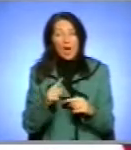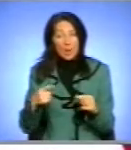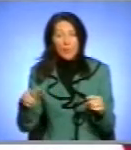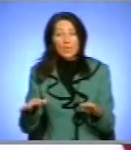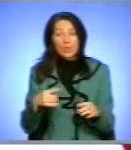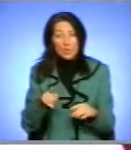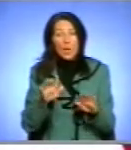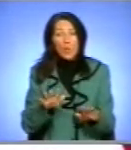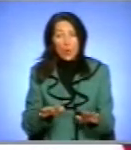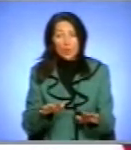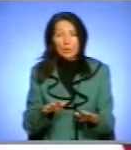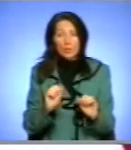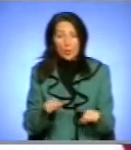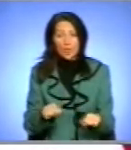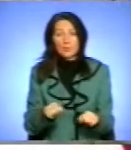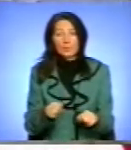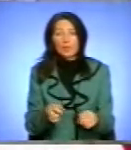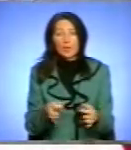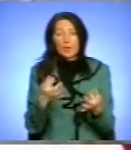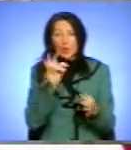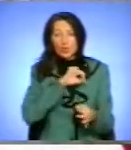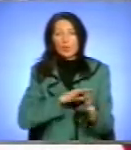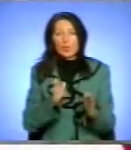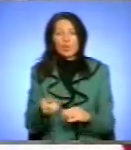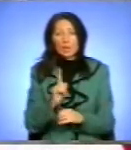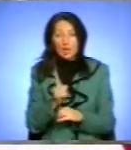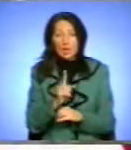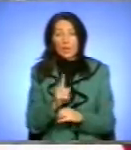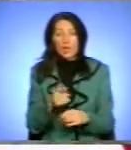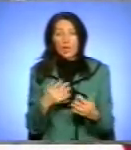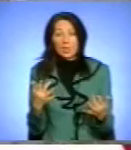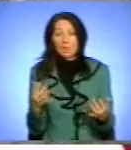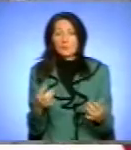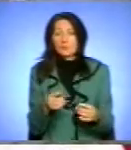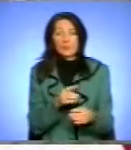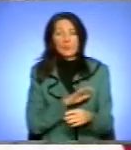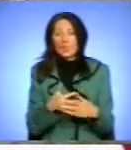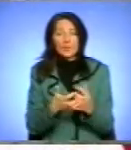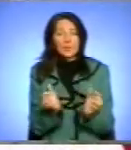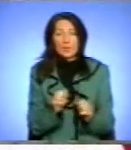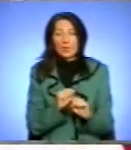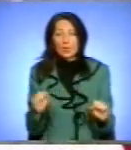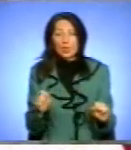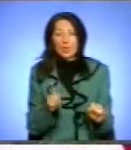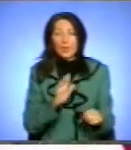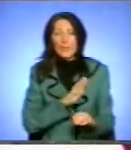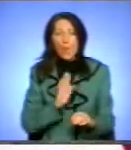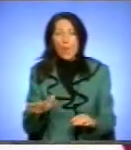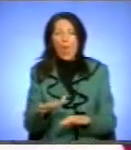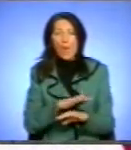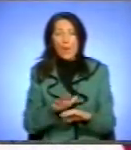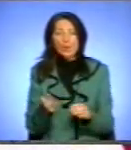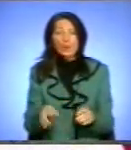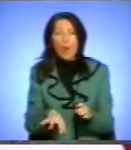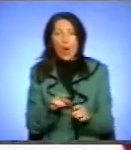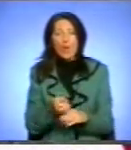цього тільки дозволені любительське та спортивне спорядження, а не сітки. За тим, щоб не було масового вилову риби, стежать інспектори рибохорони